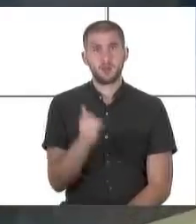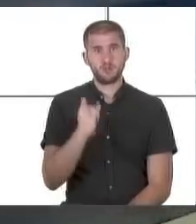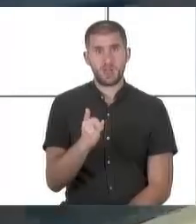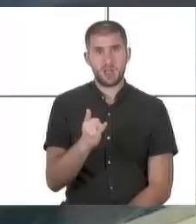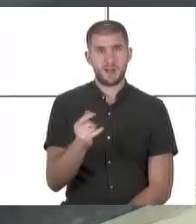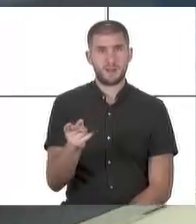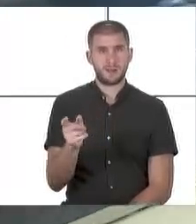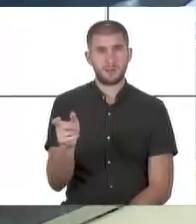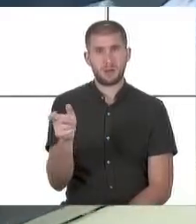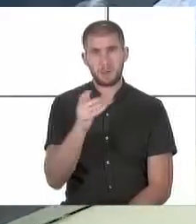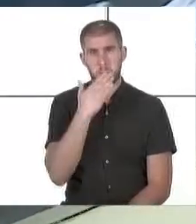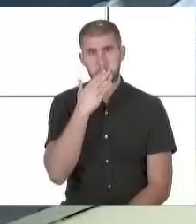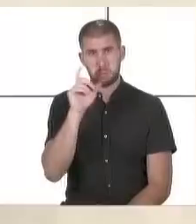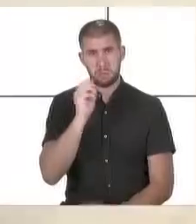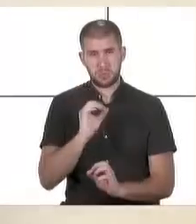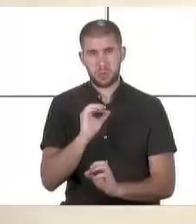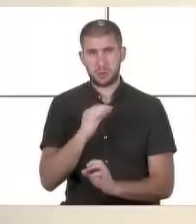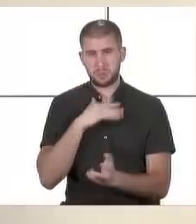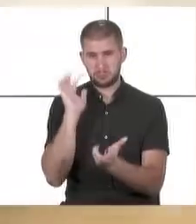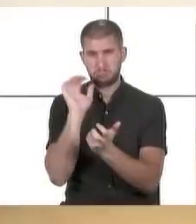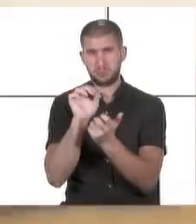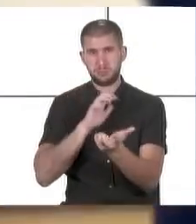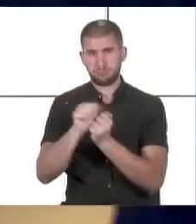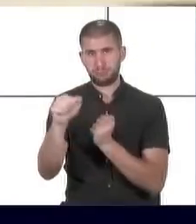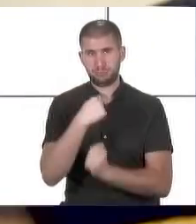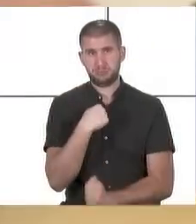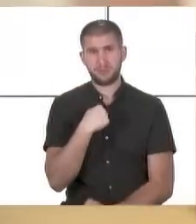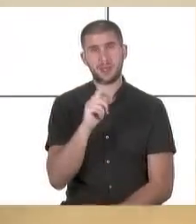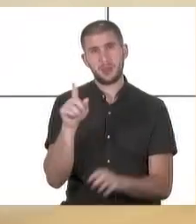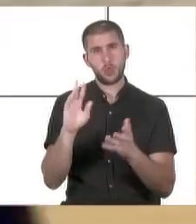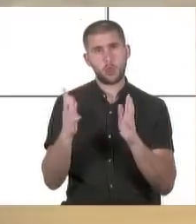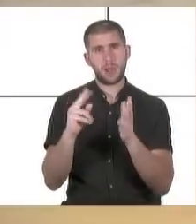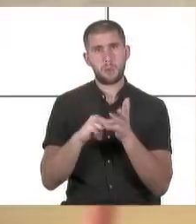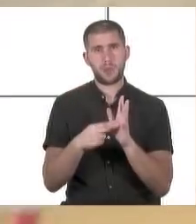עכשיו אתה הולך להסתבט עליי, אתה הולך לכסח אותי? אז זה יכול להיות דומה לפוליטיקה.